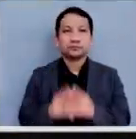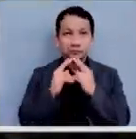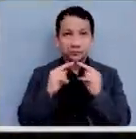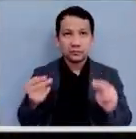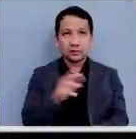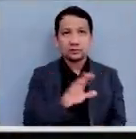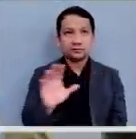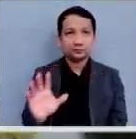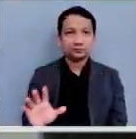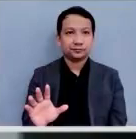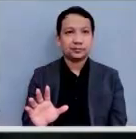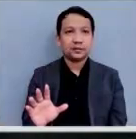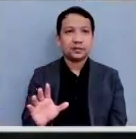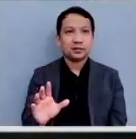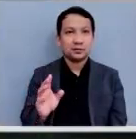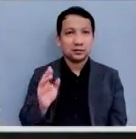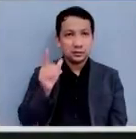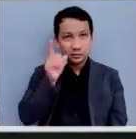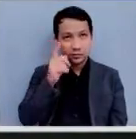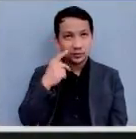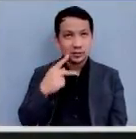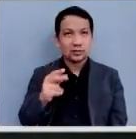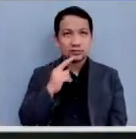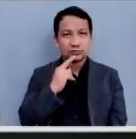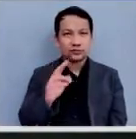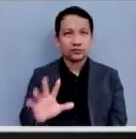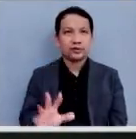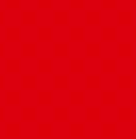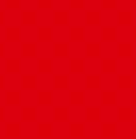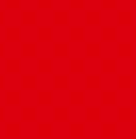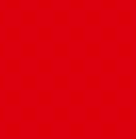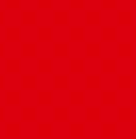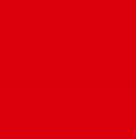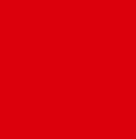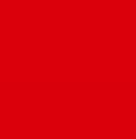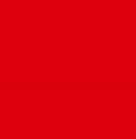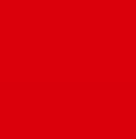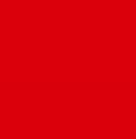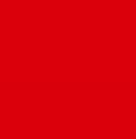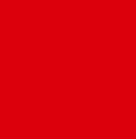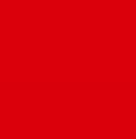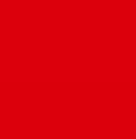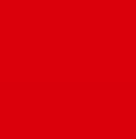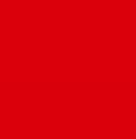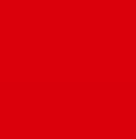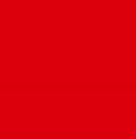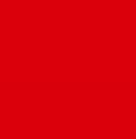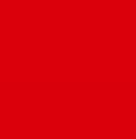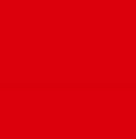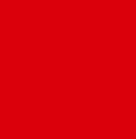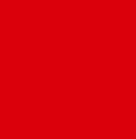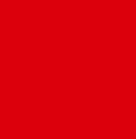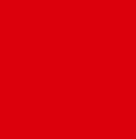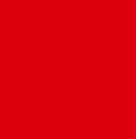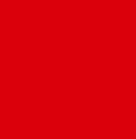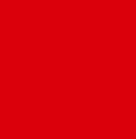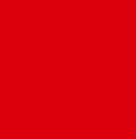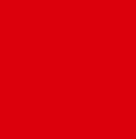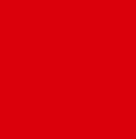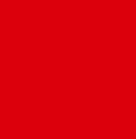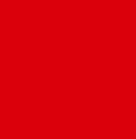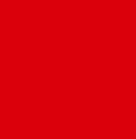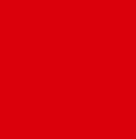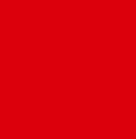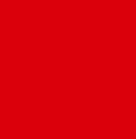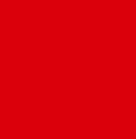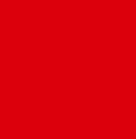Nagbabalita mula sa Frontline, Laila Pangilinan, News 5. Mga kapatid, gretsyon mo po. Huwag maging huli at maging